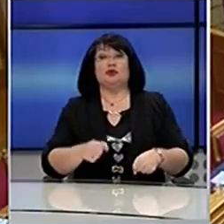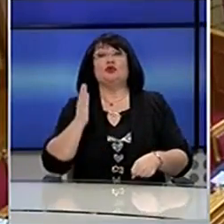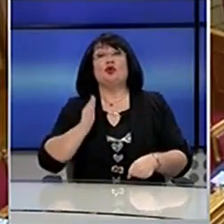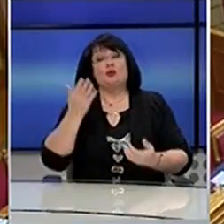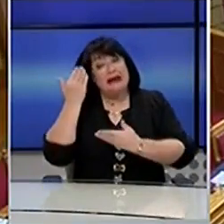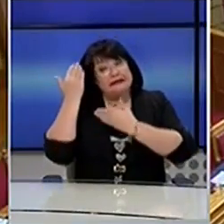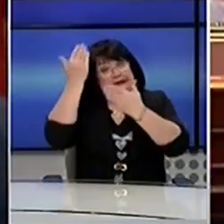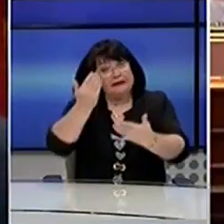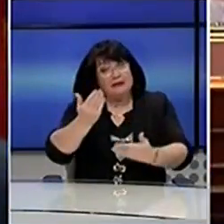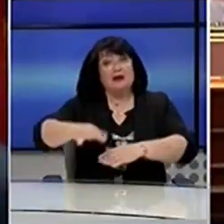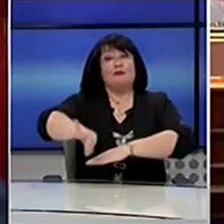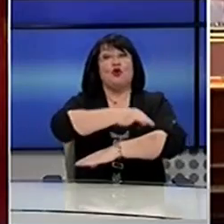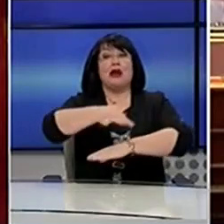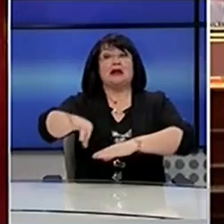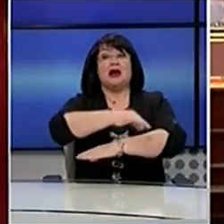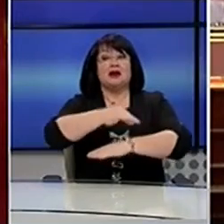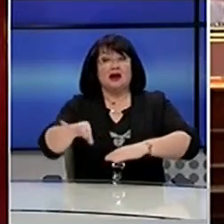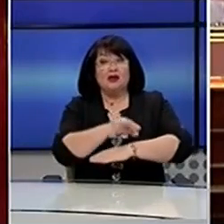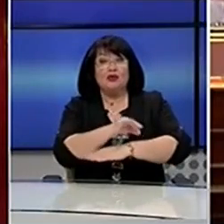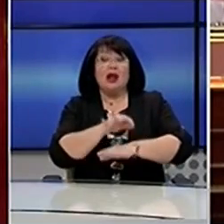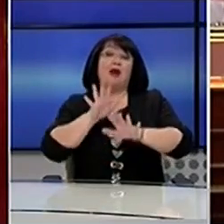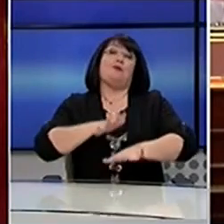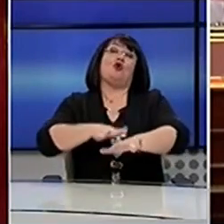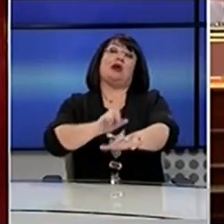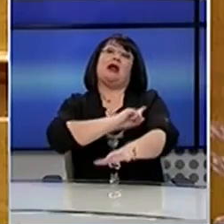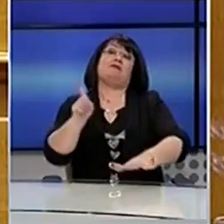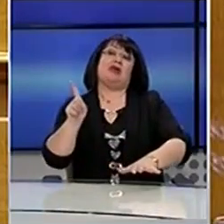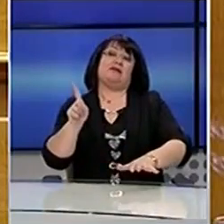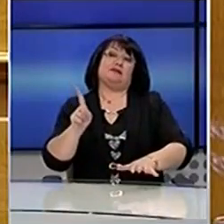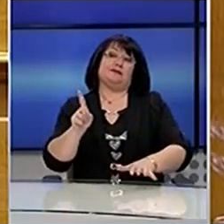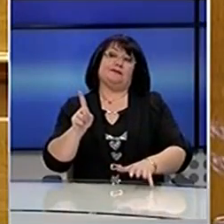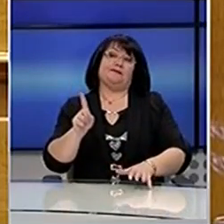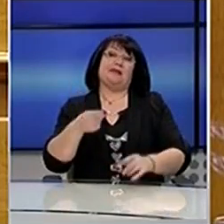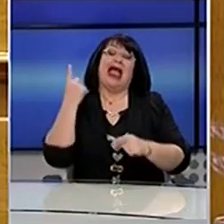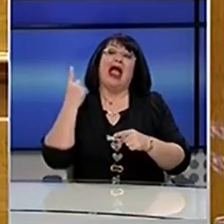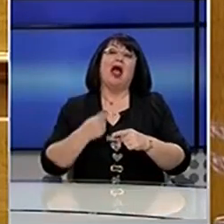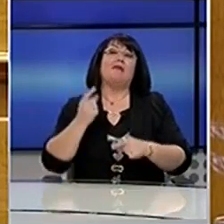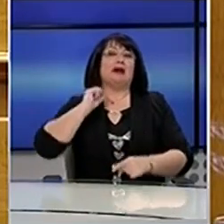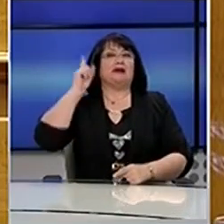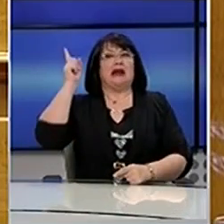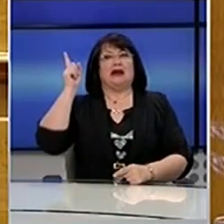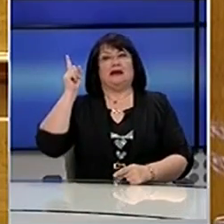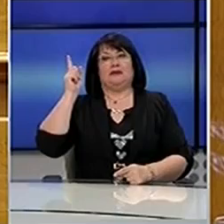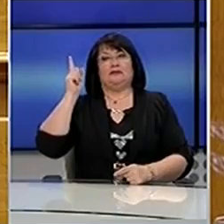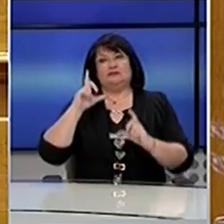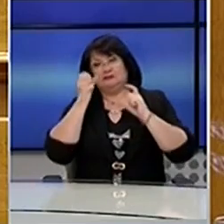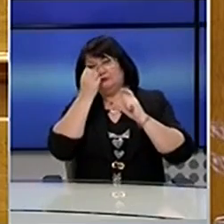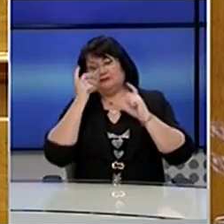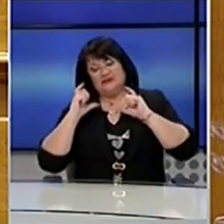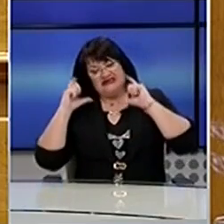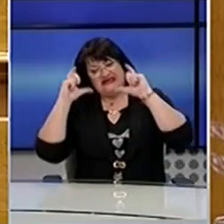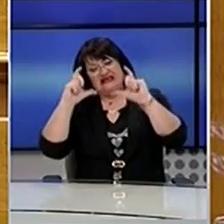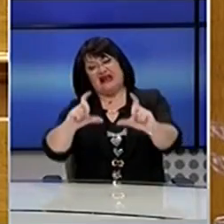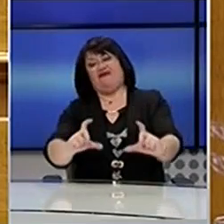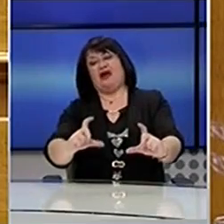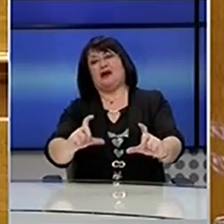να τιμήσουμε τη μνήμη του Πολυτεχνείου με μια εξαιρετικά περιορισμένη και λιτή τελετή κατάθεσης